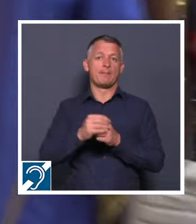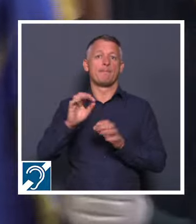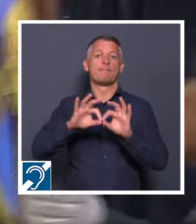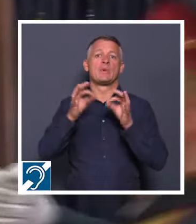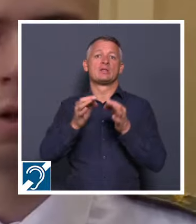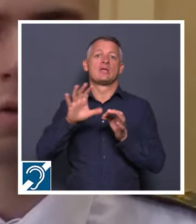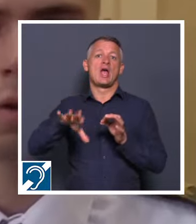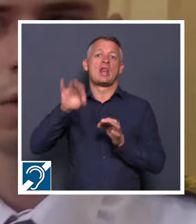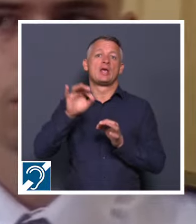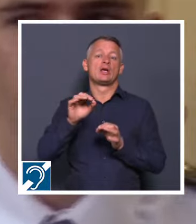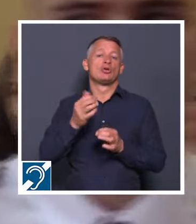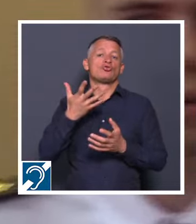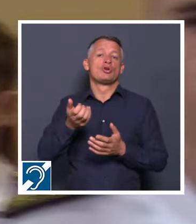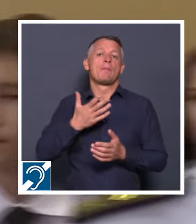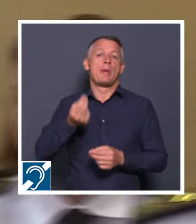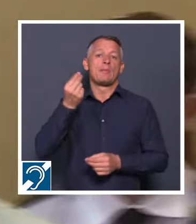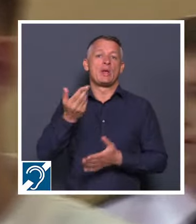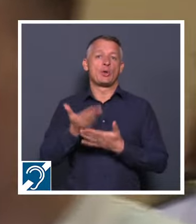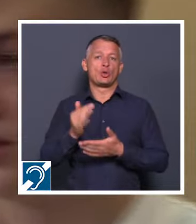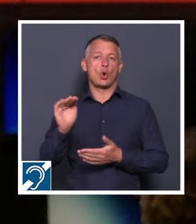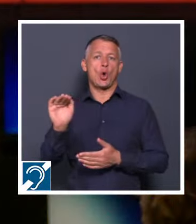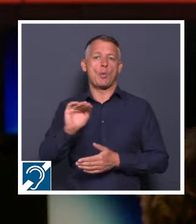ce cred că este mai bine pentru copii.